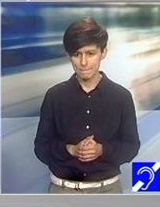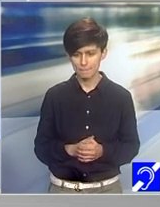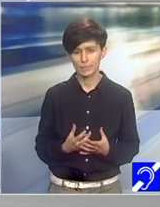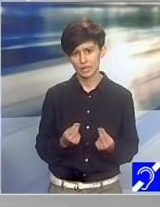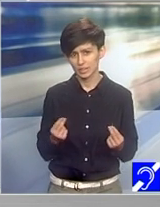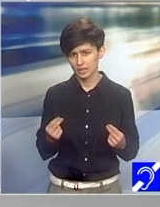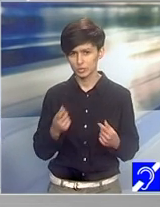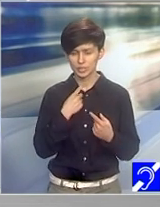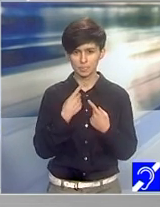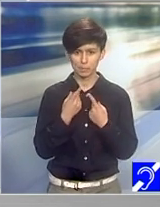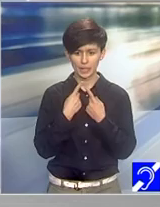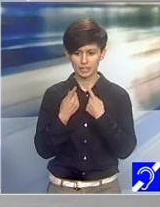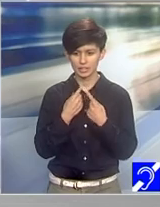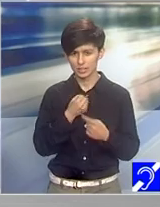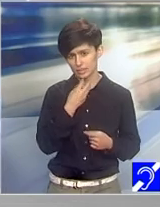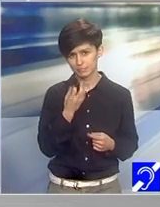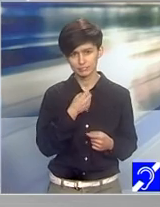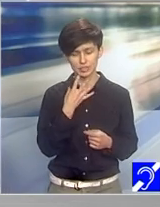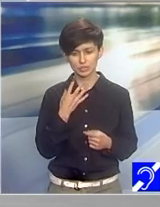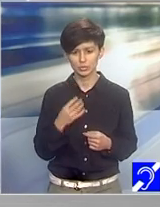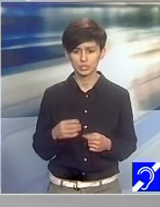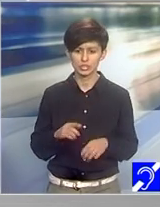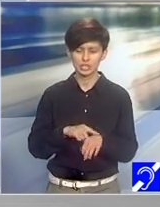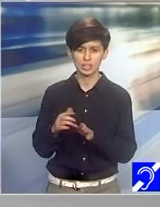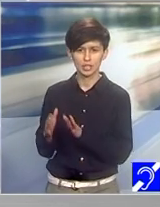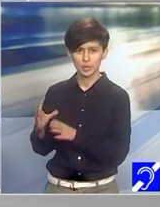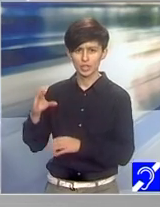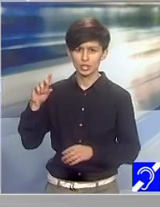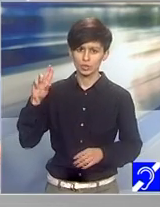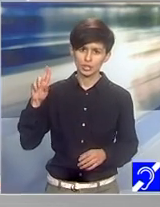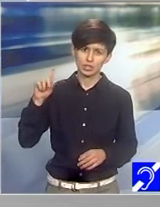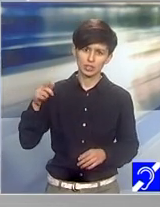Multe dintre discursurile epocii lui Cuza sunt absolut